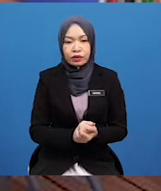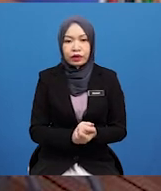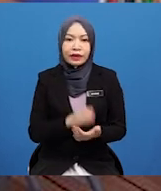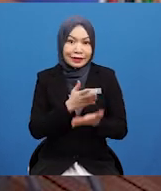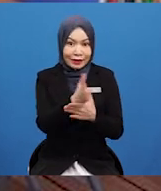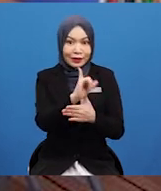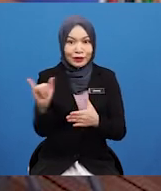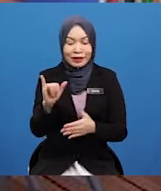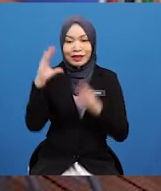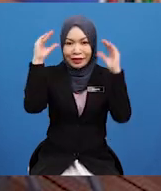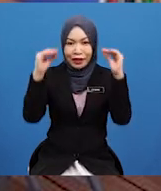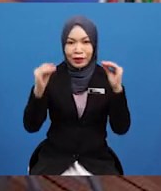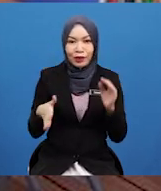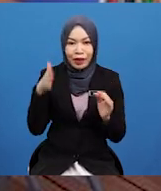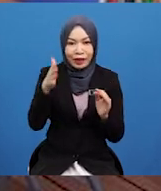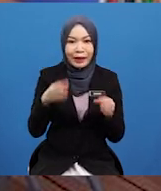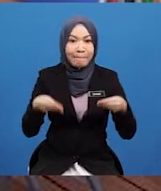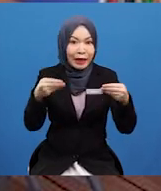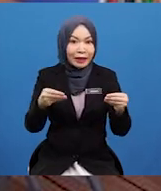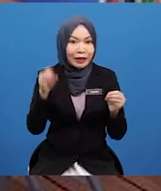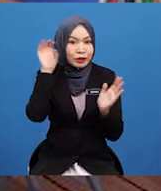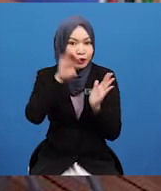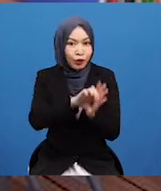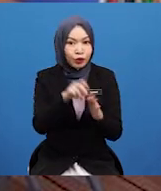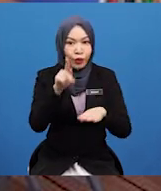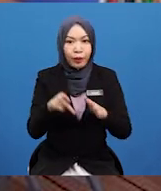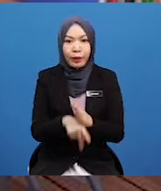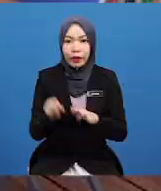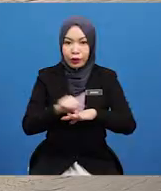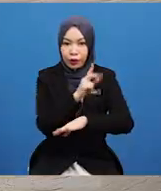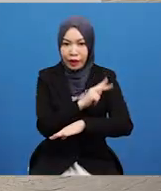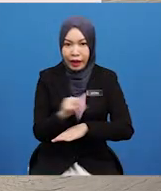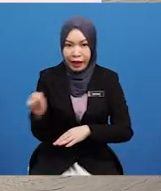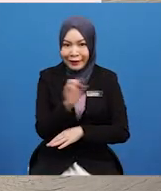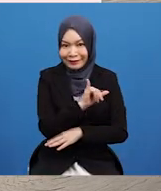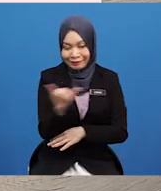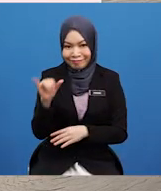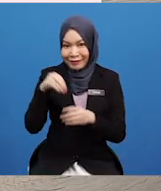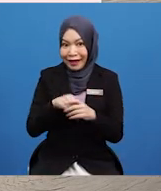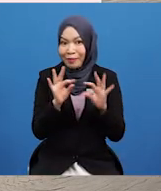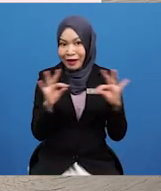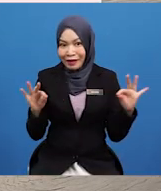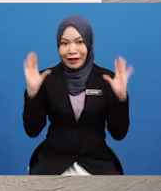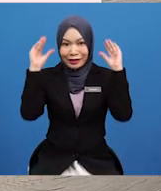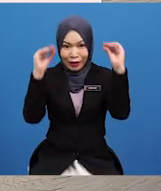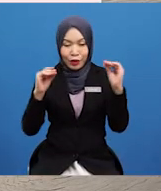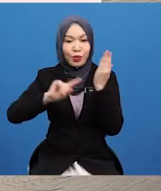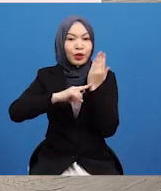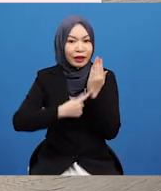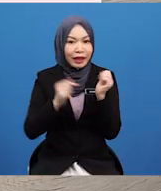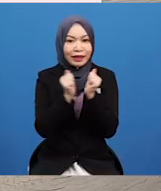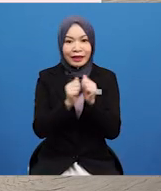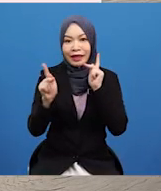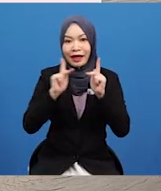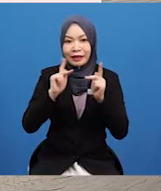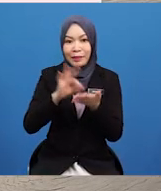fungsi kata bilangan dan contoh penggunaannya dalam ayat. cikgu mulakan dengan kata bilangan